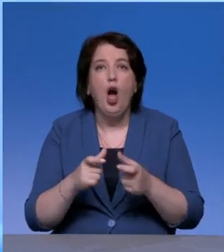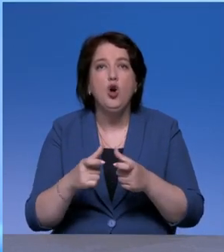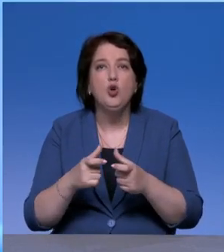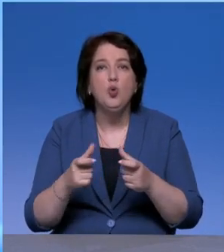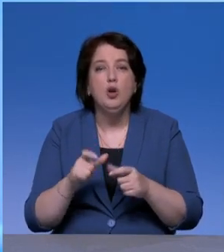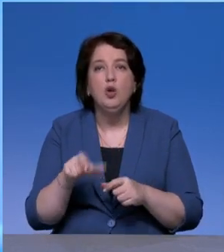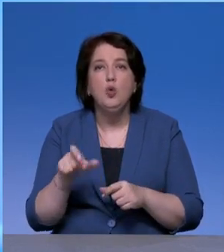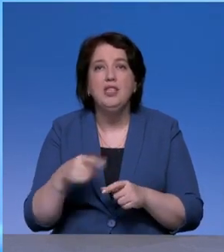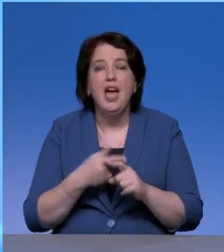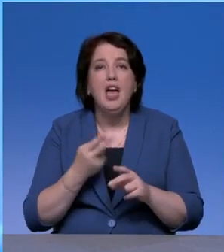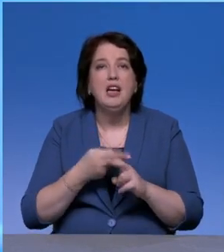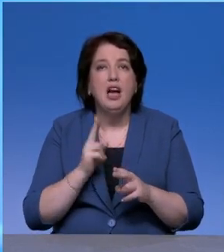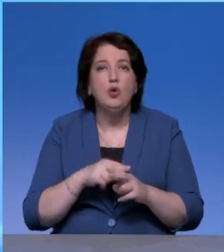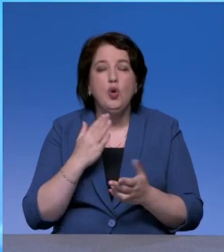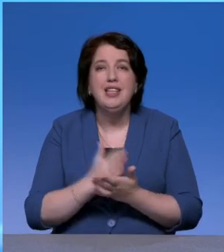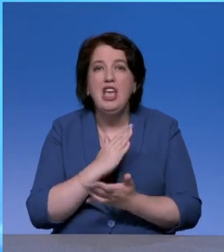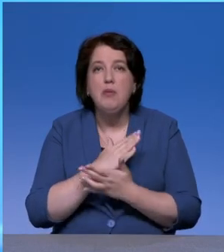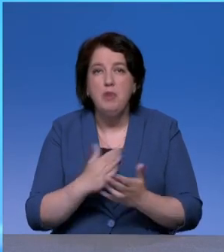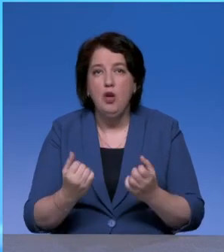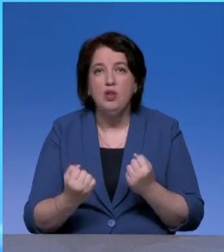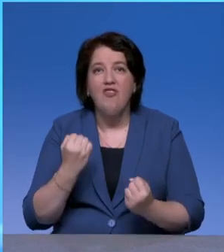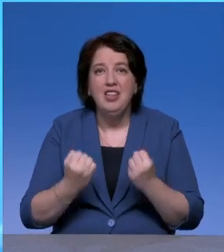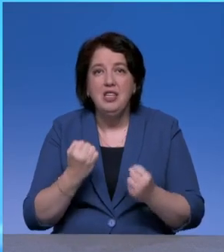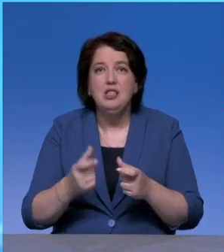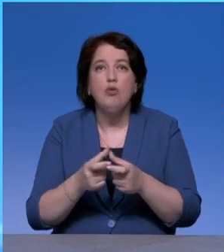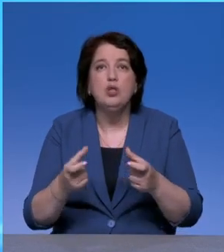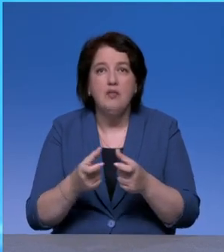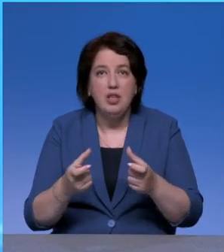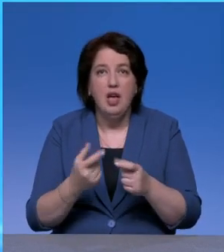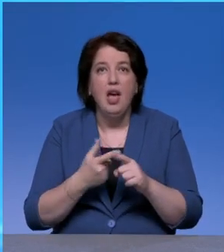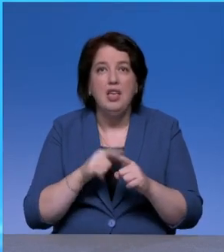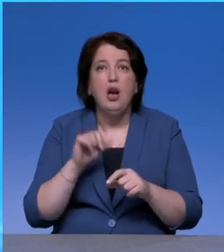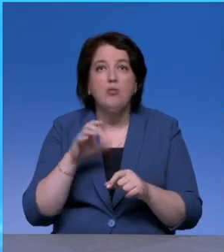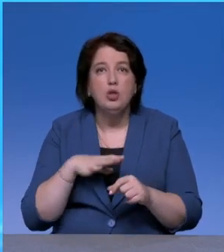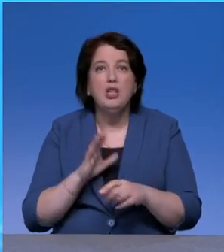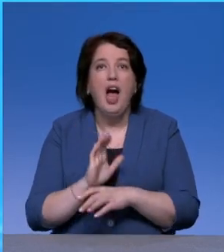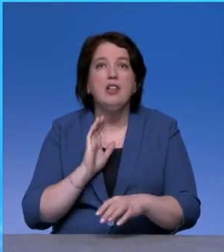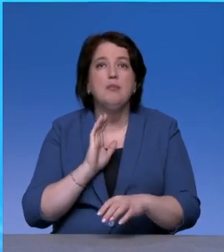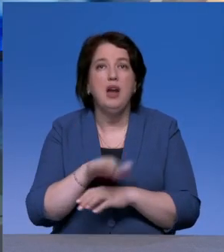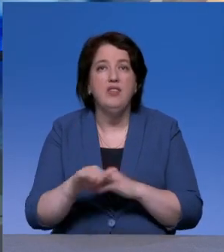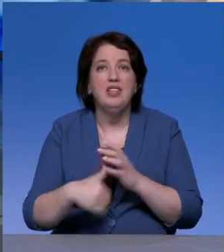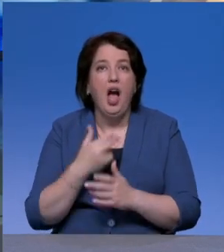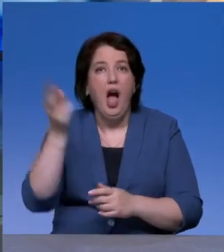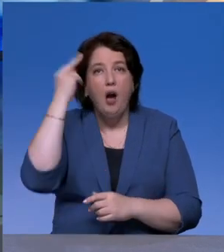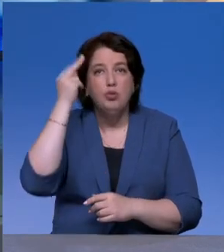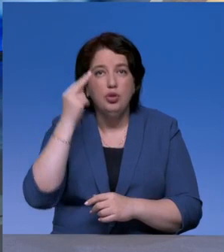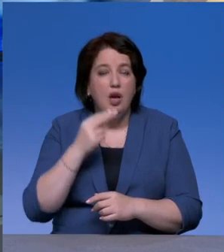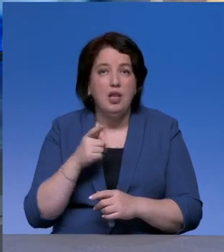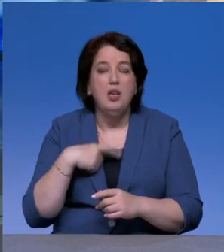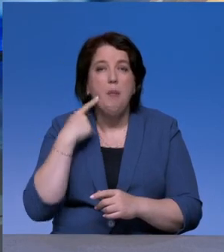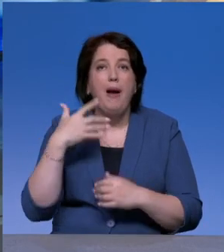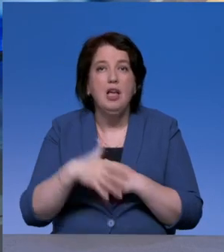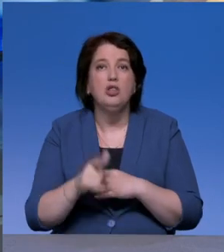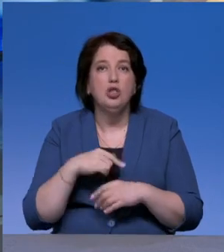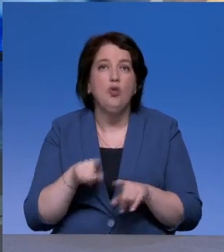образом отправить их на переобучение невозможно. Их можно отправить только на обучение. Но очевидно, что они не сидели за рулем. Но